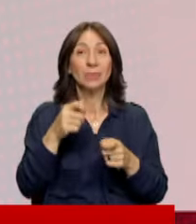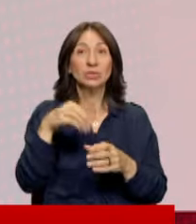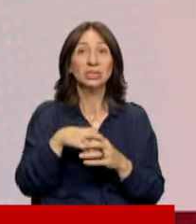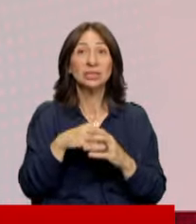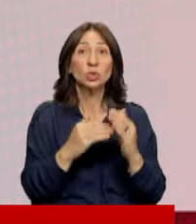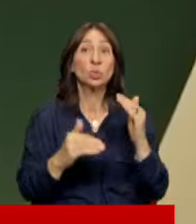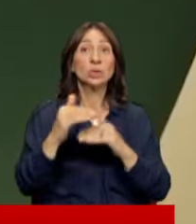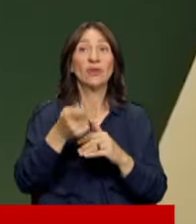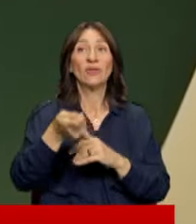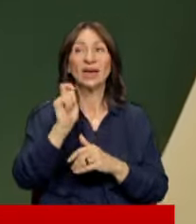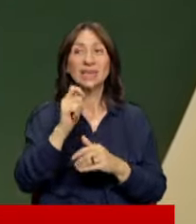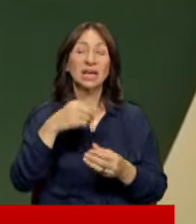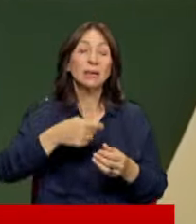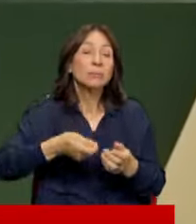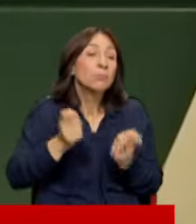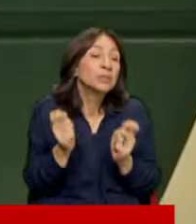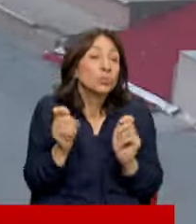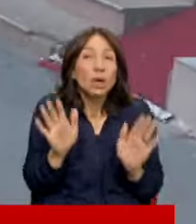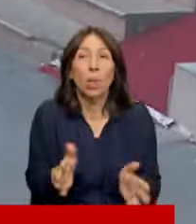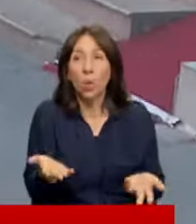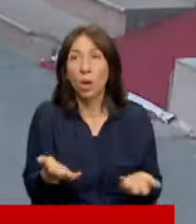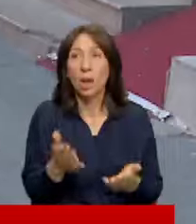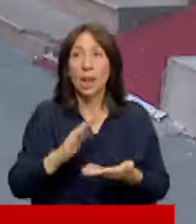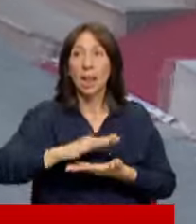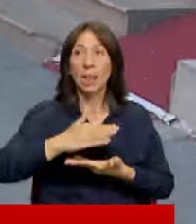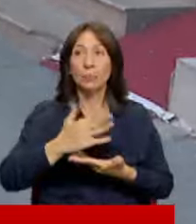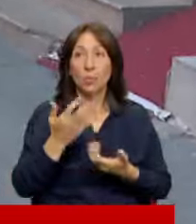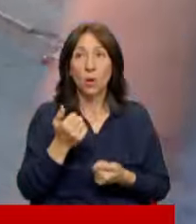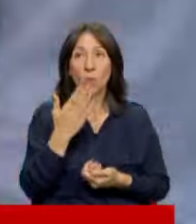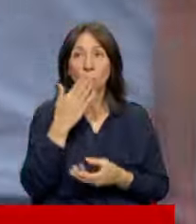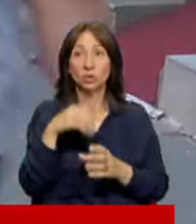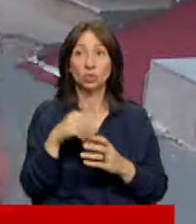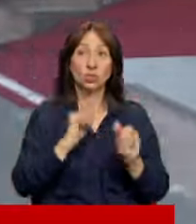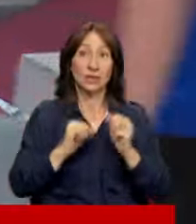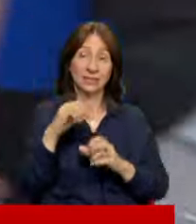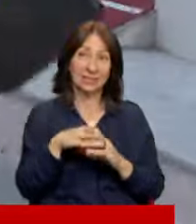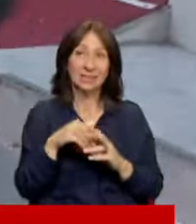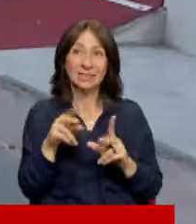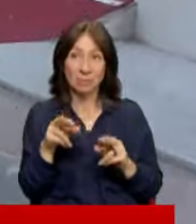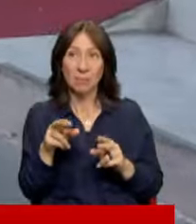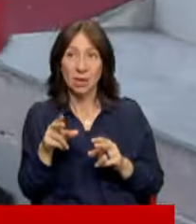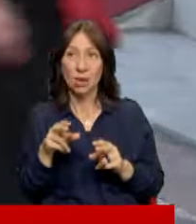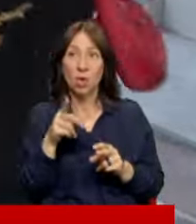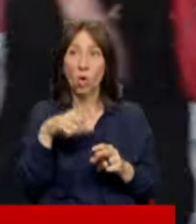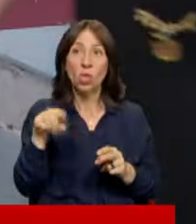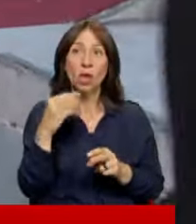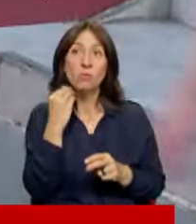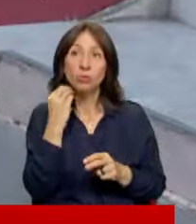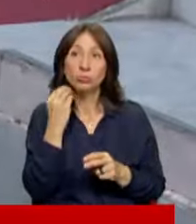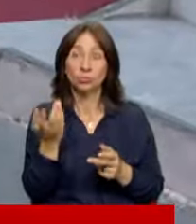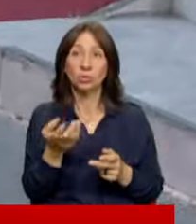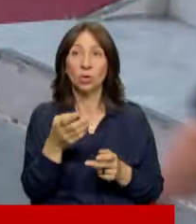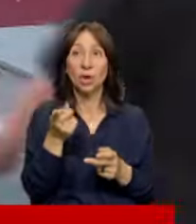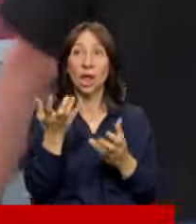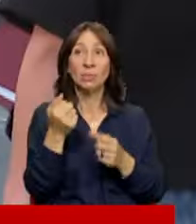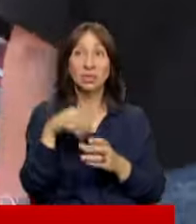için yüksek faizle kredi çekmek zorunda kalıyor. Laptop aldı okul için, üniversite için vesaire. Onların borcu.